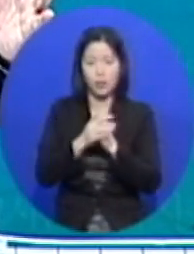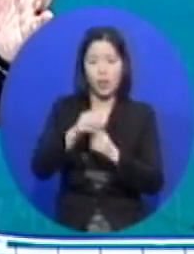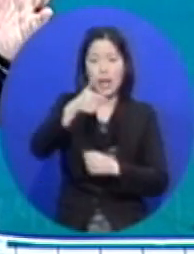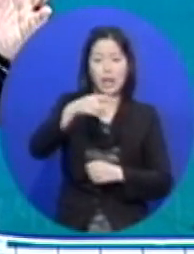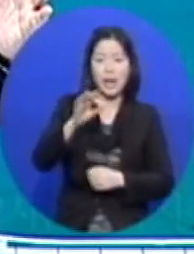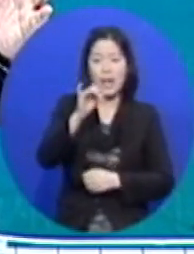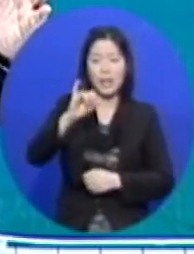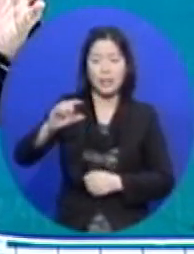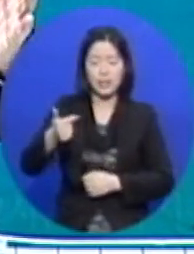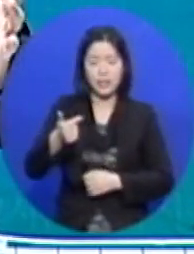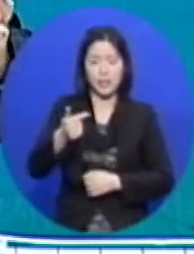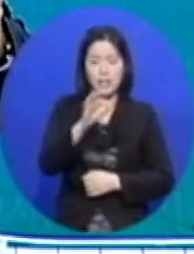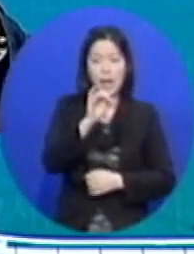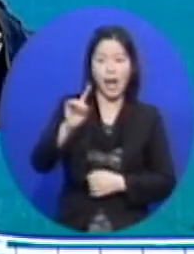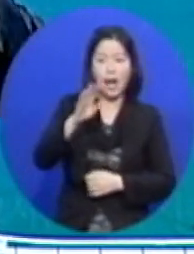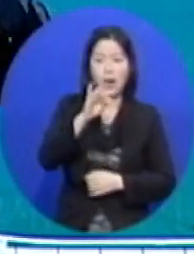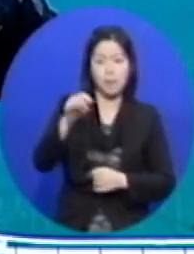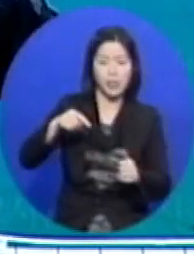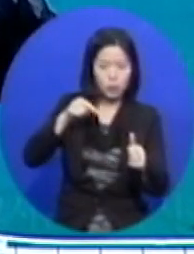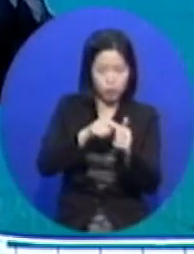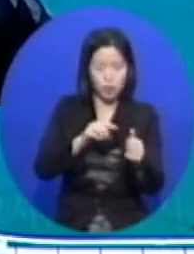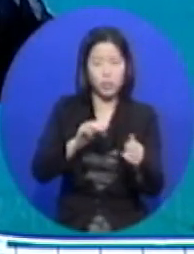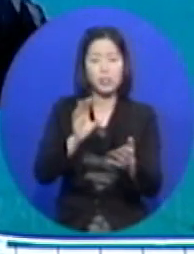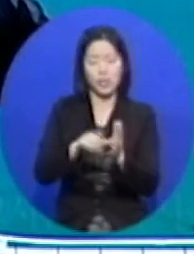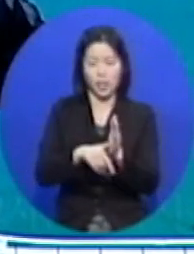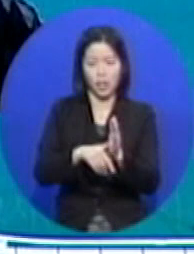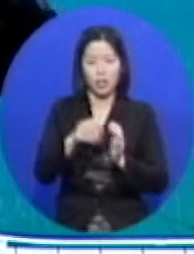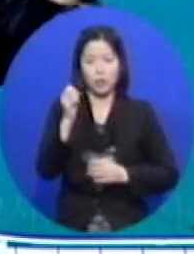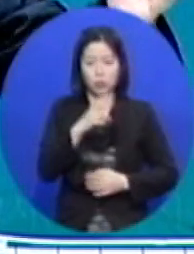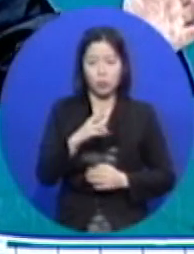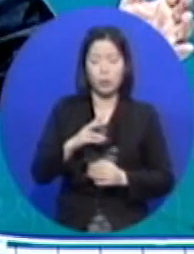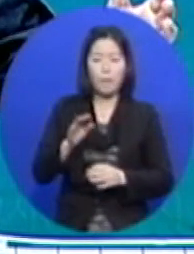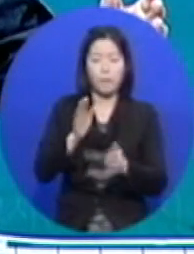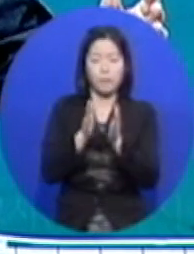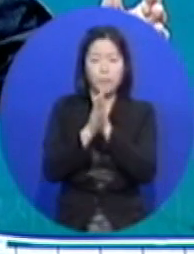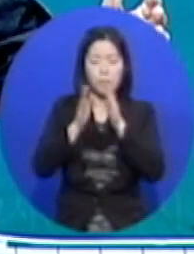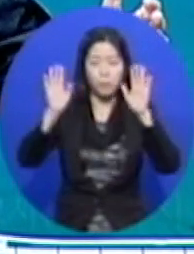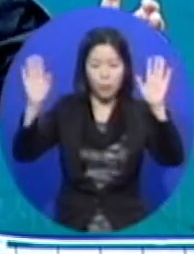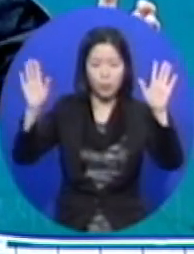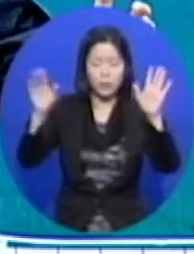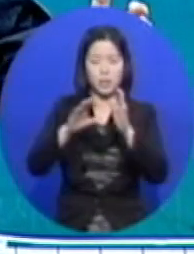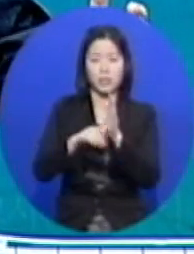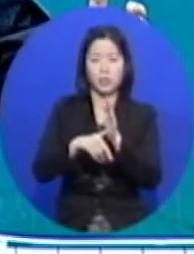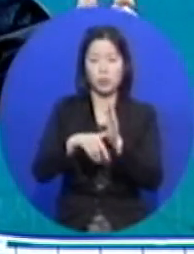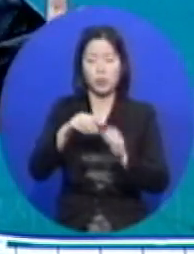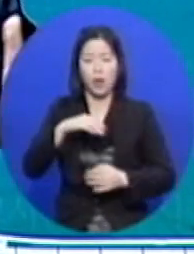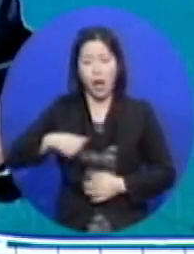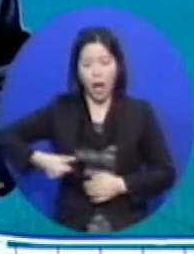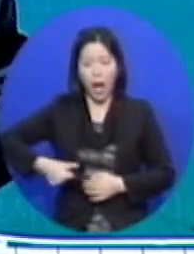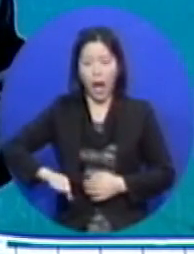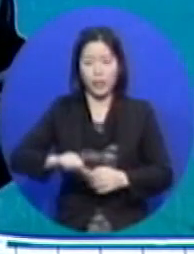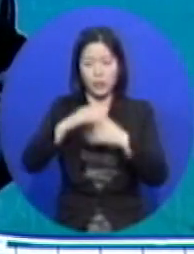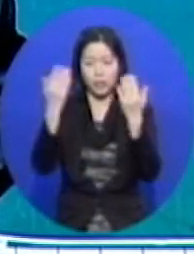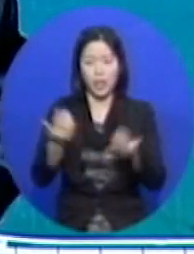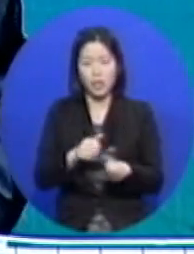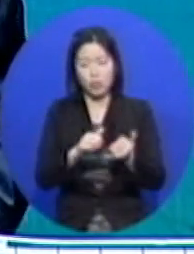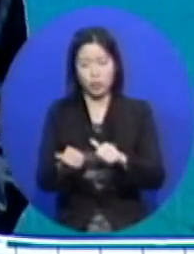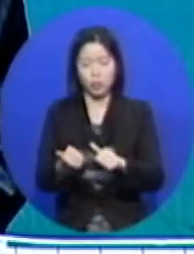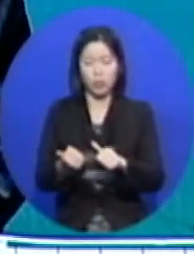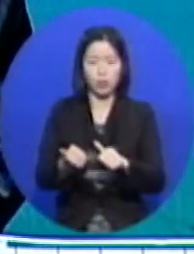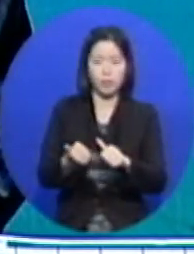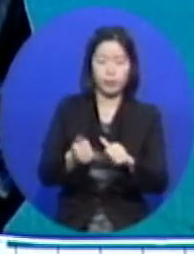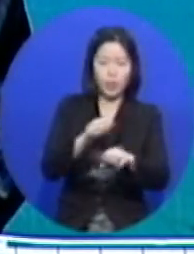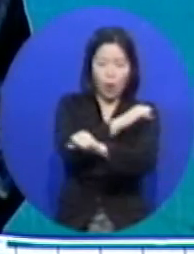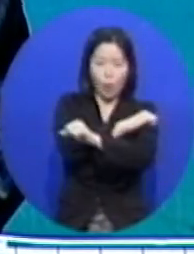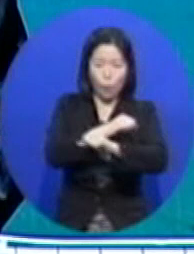그랬고 뭐 제 당시의 이스라엘의 난 아들을 다 사회 하던 일도 그랬고 광야에서 아말렉을 비롯하여